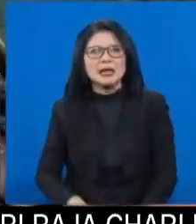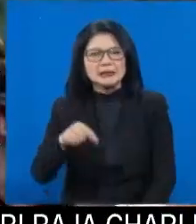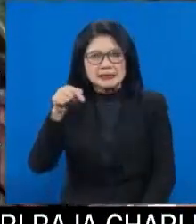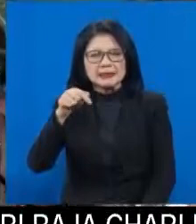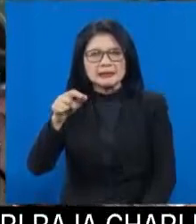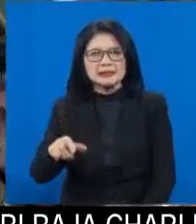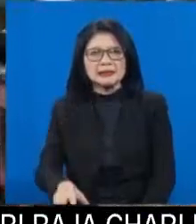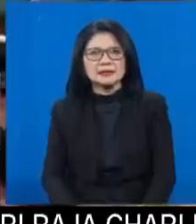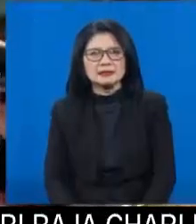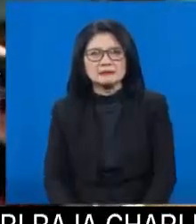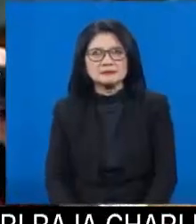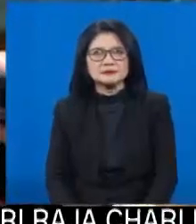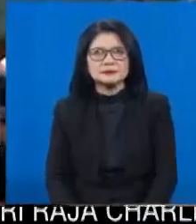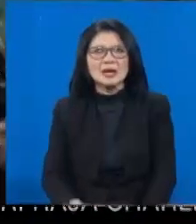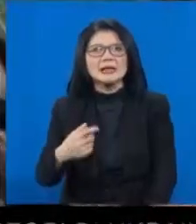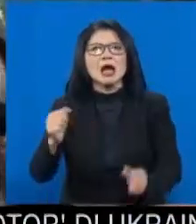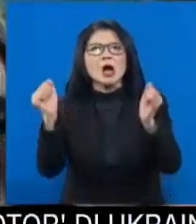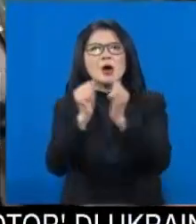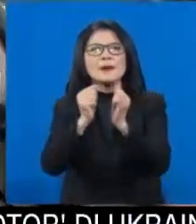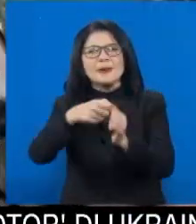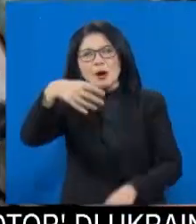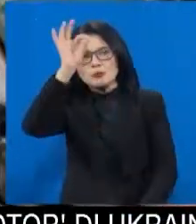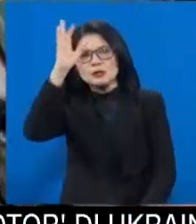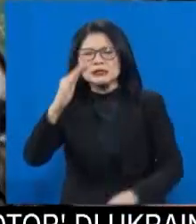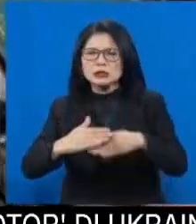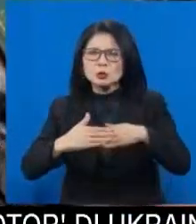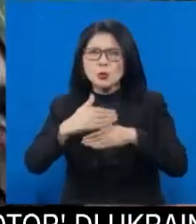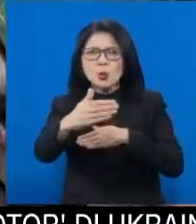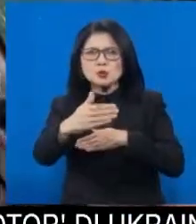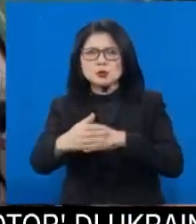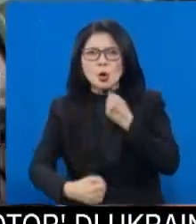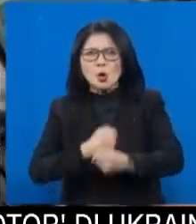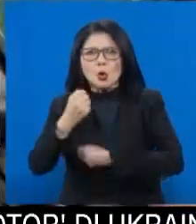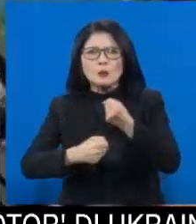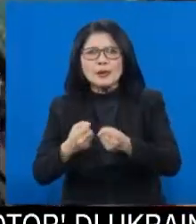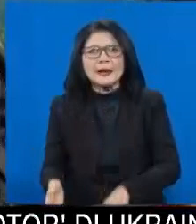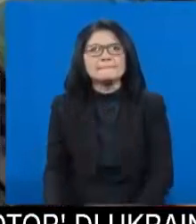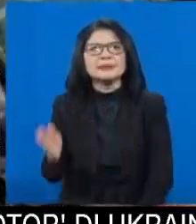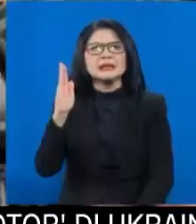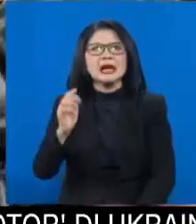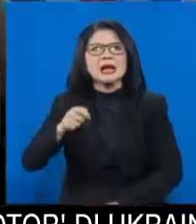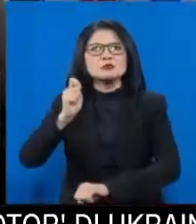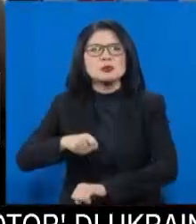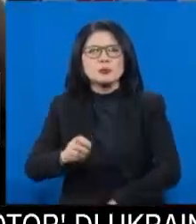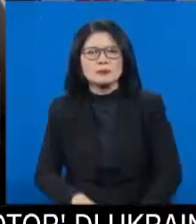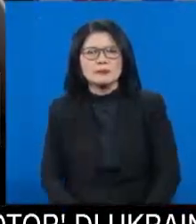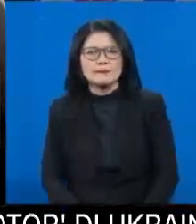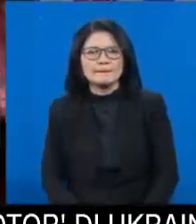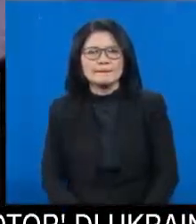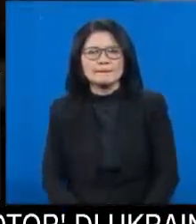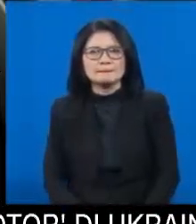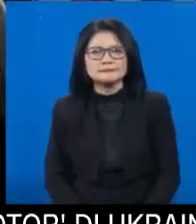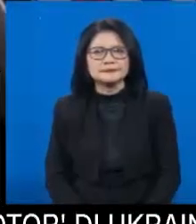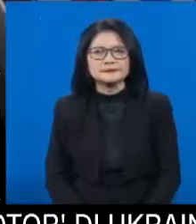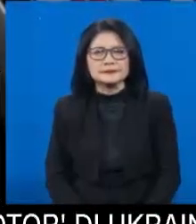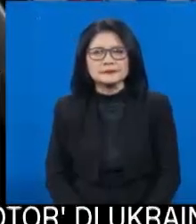merupakan komitmen Polri untuk terus melakukan upaya penegakan hukum terhadap kejadian ini. Sementara